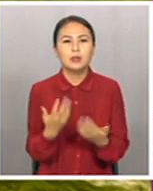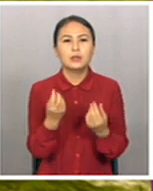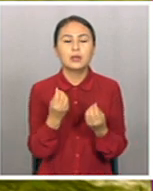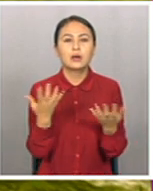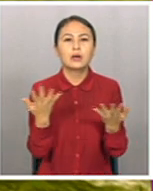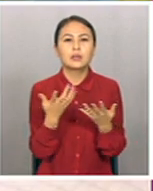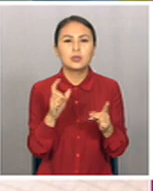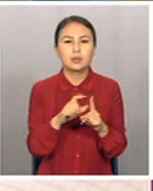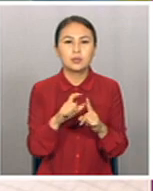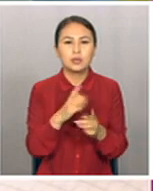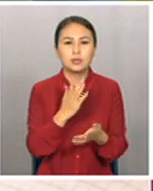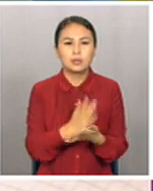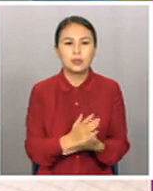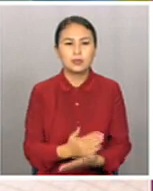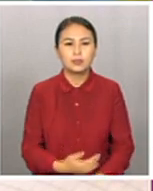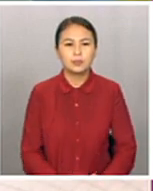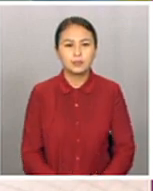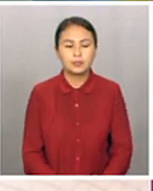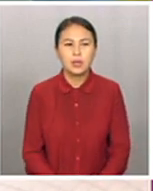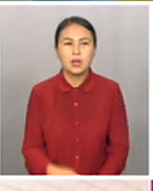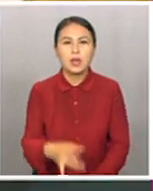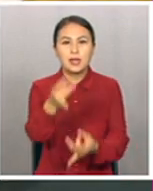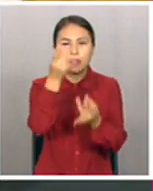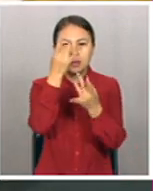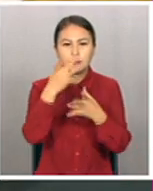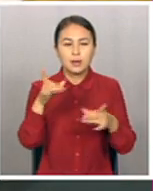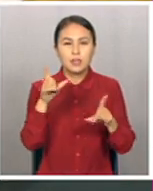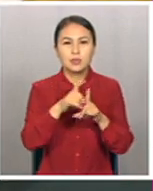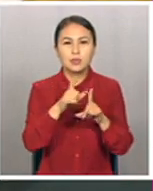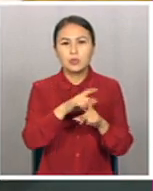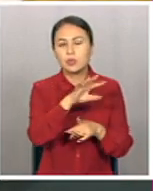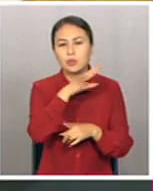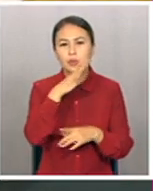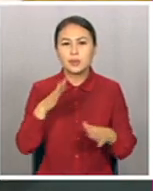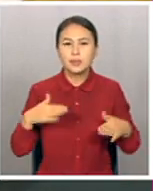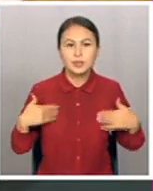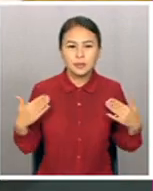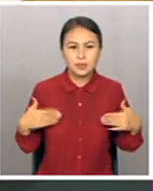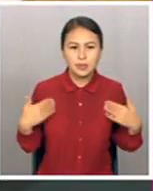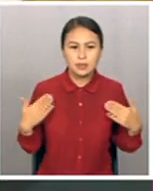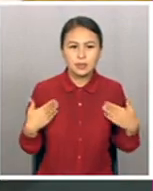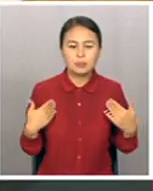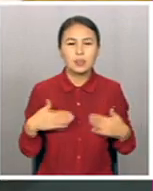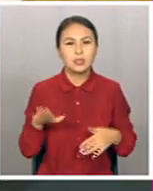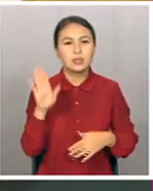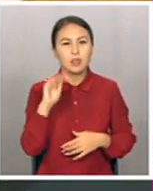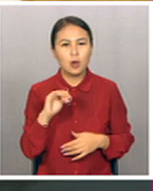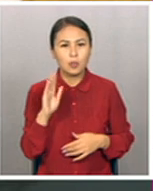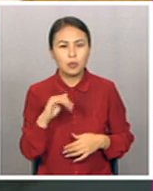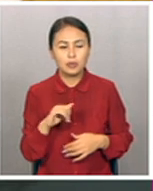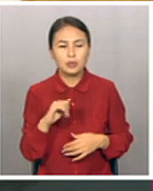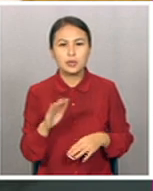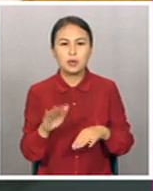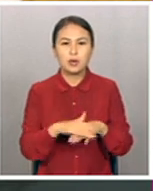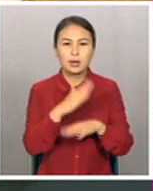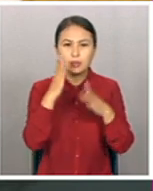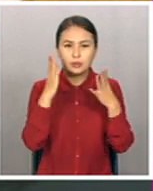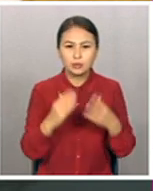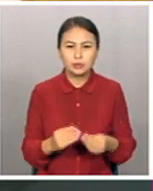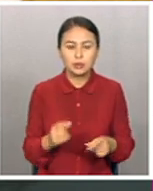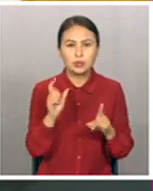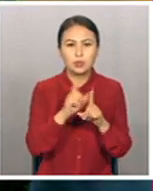бар? Сыпайы сөздер көп. Сәлеметсіз бе, сау болыңыз, қайырлы күн деген